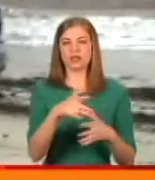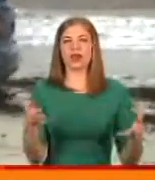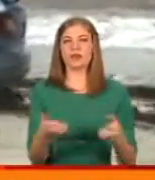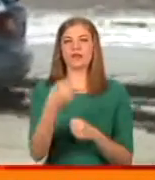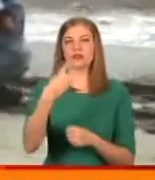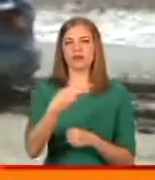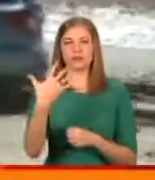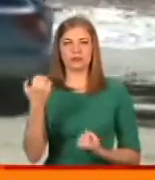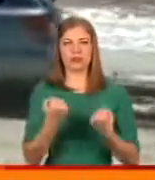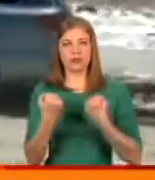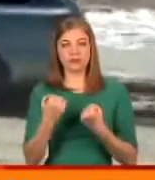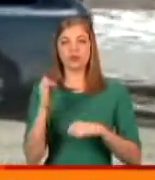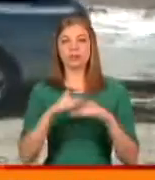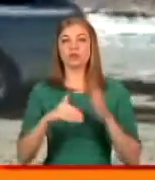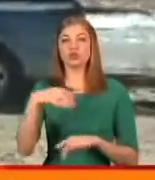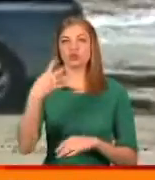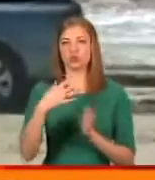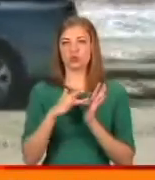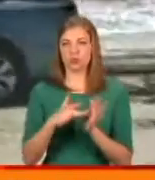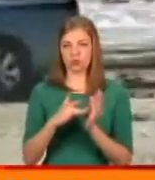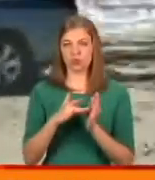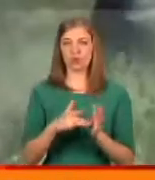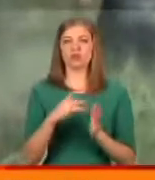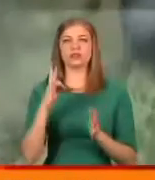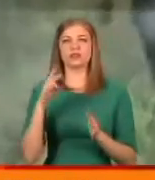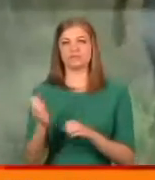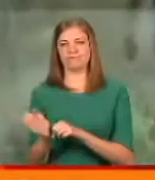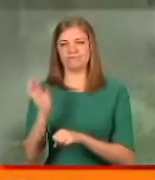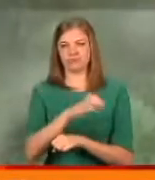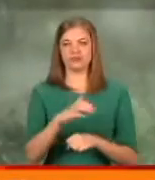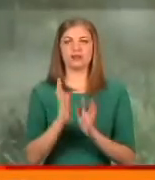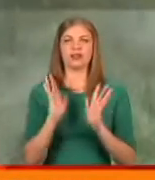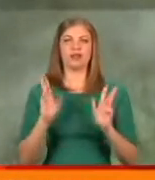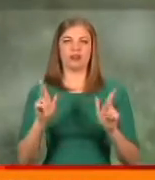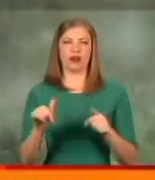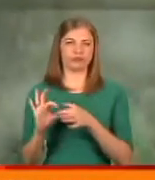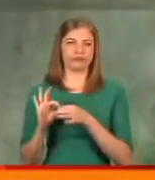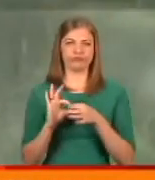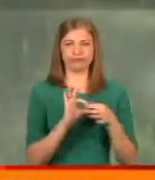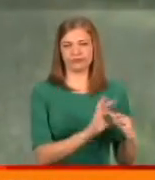евакуювали 25 автівок, а майже 40 туристів на Велику Землю доправили в тракторному причепі.